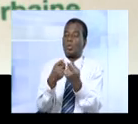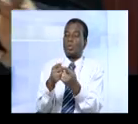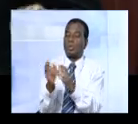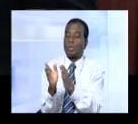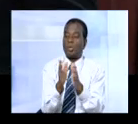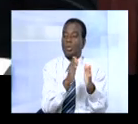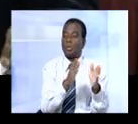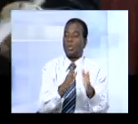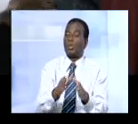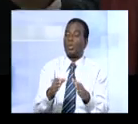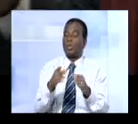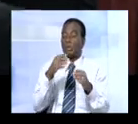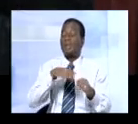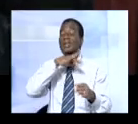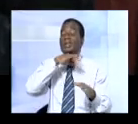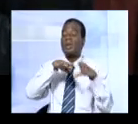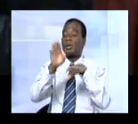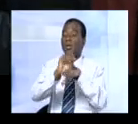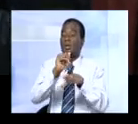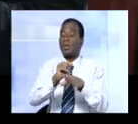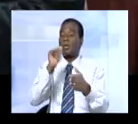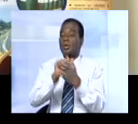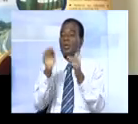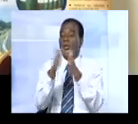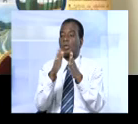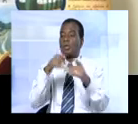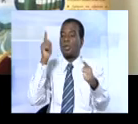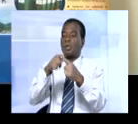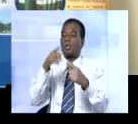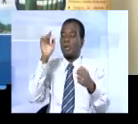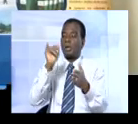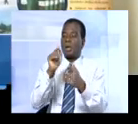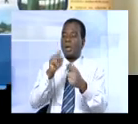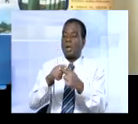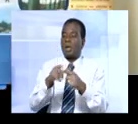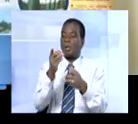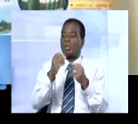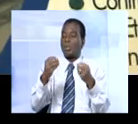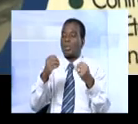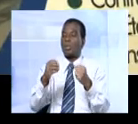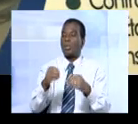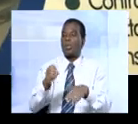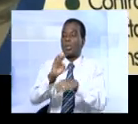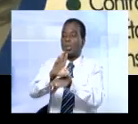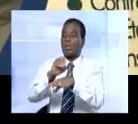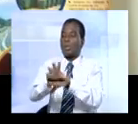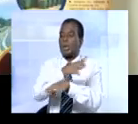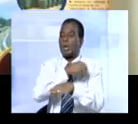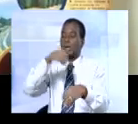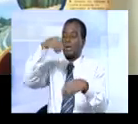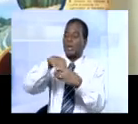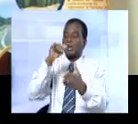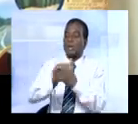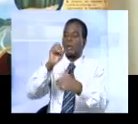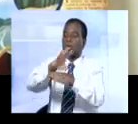de la filière des déchets en Côte d'Ivoire. Cet atelier a abouti donc à une série de recommandations. Et dans ces recommandations,